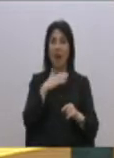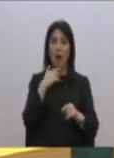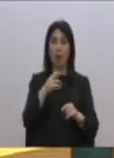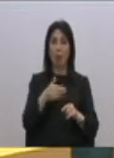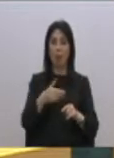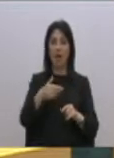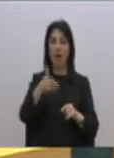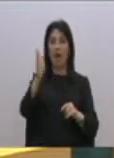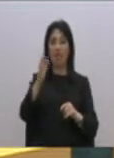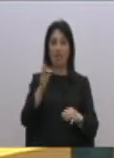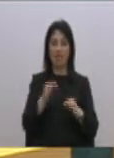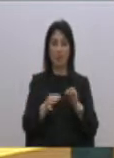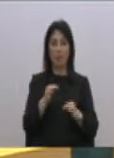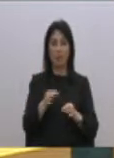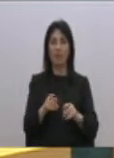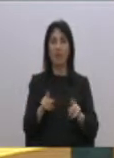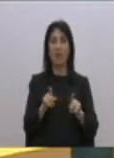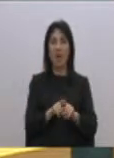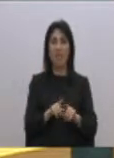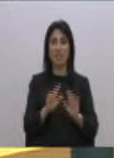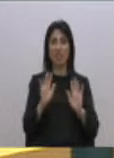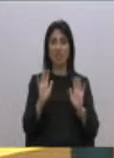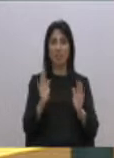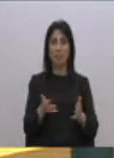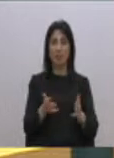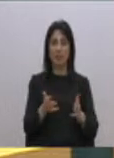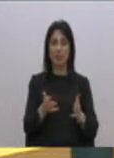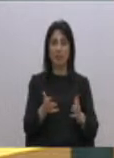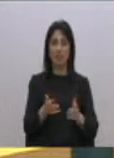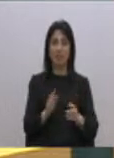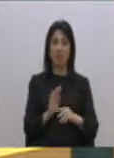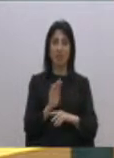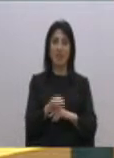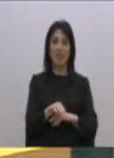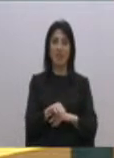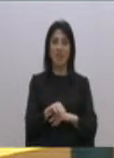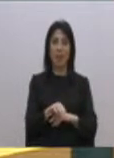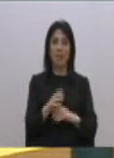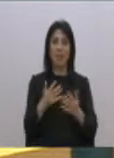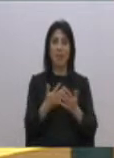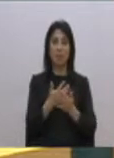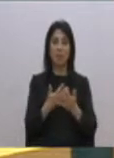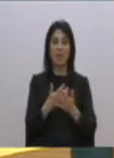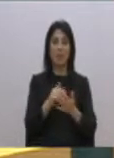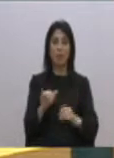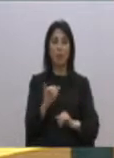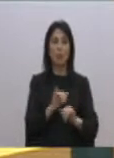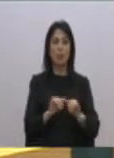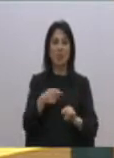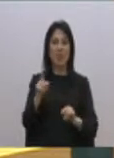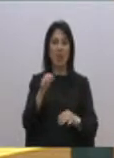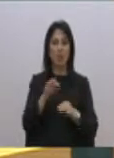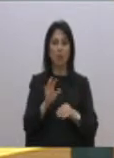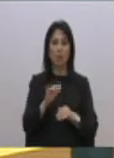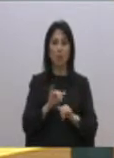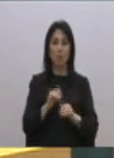გავიდეს მოსამართლედ. ასეთ შემთხვევაში დამატებითი ფილტრია ეს სწორედ იმ კლანის